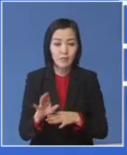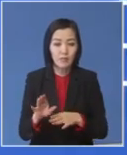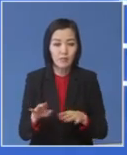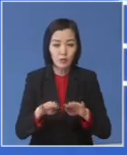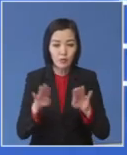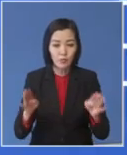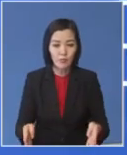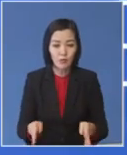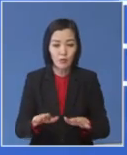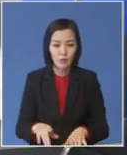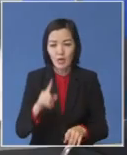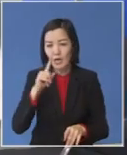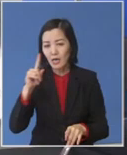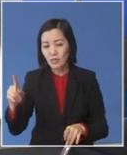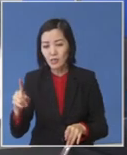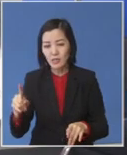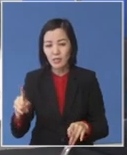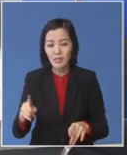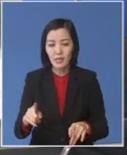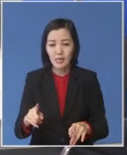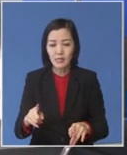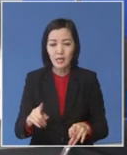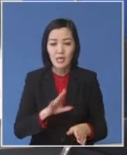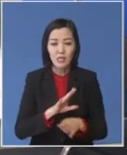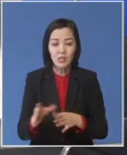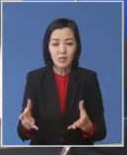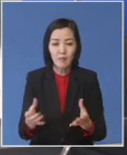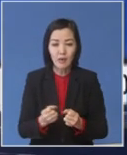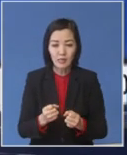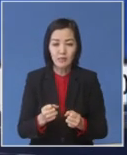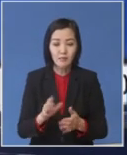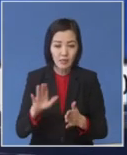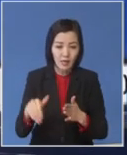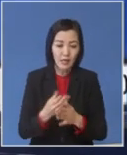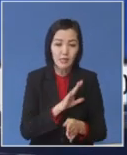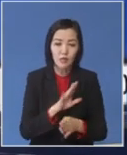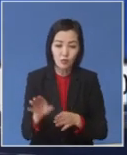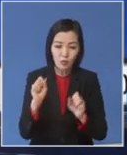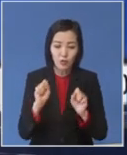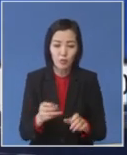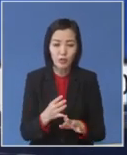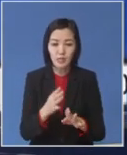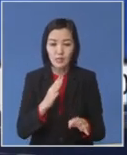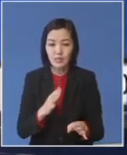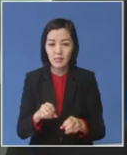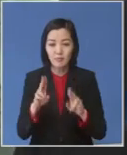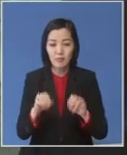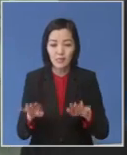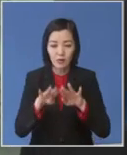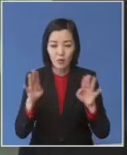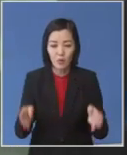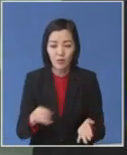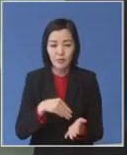орын айшылық алыш жерлерден сәлем сауқаттарды жылдам алғызып, жөнелтуге қауқарлы. Кезекте тұрмай-ақ, арнайы қорапты сатып